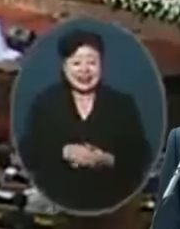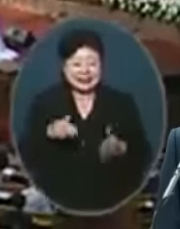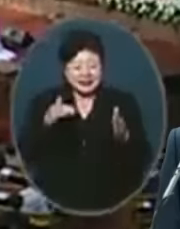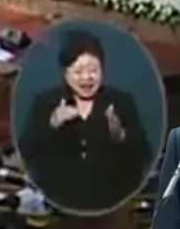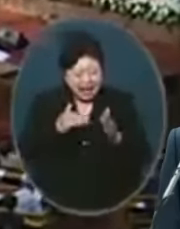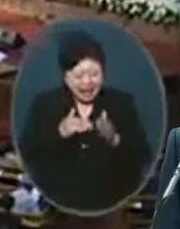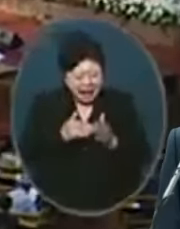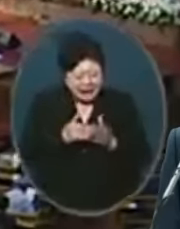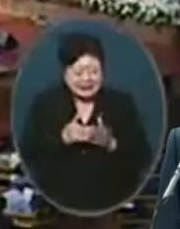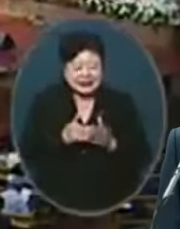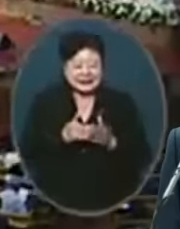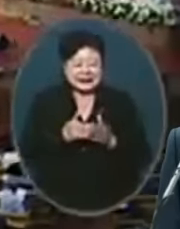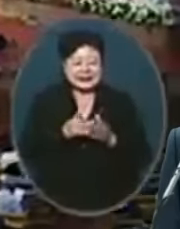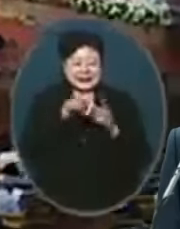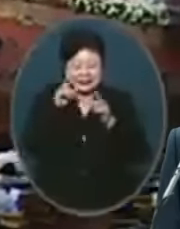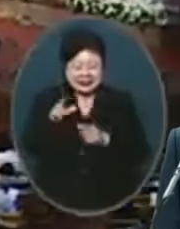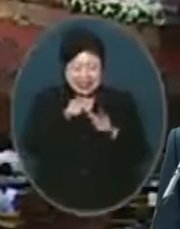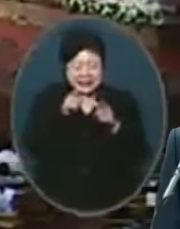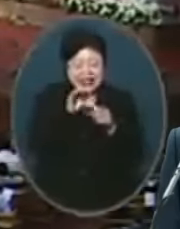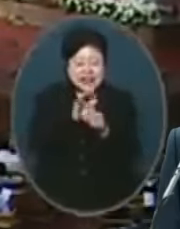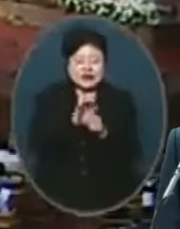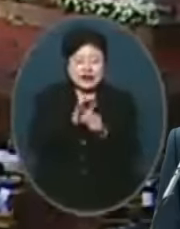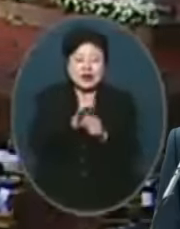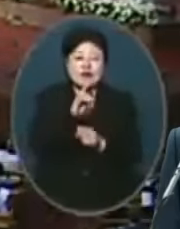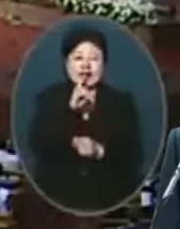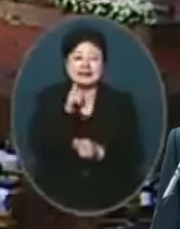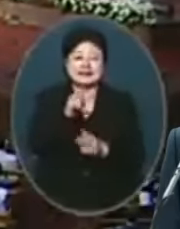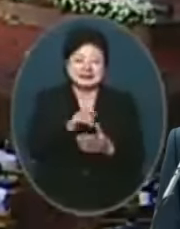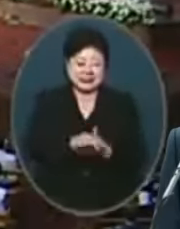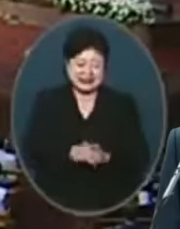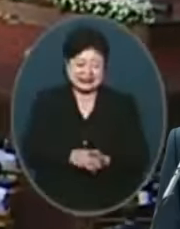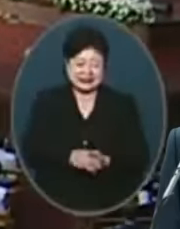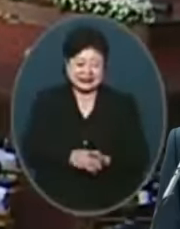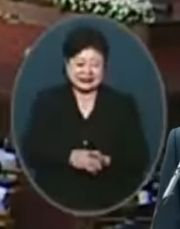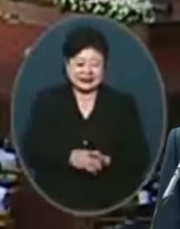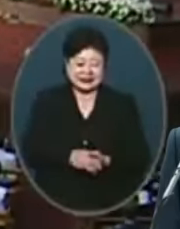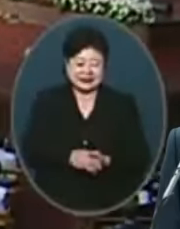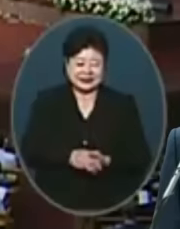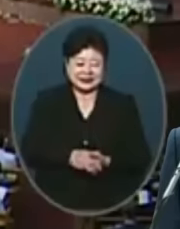끝까지 살게 해 주시겠다고 하신 것입니다.